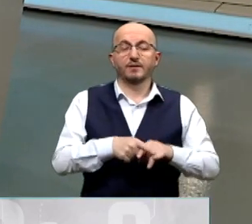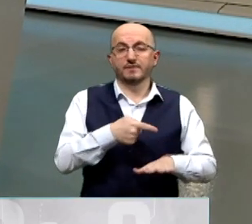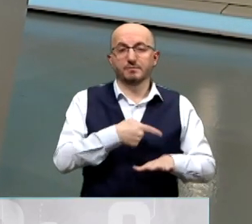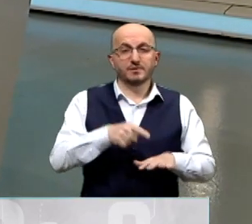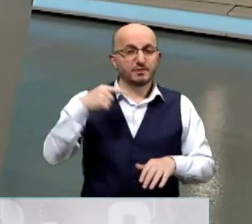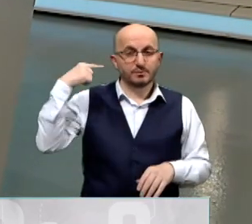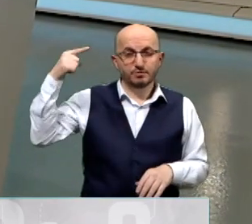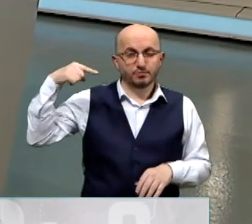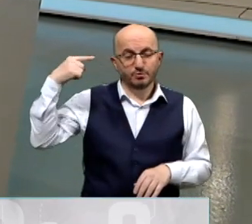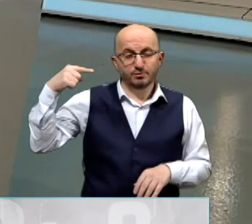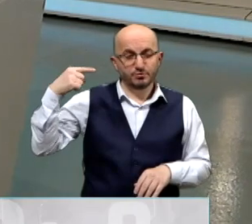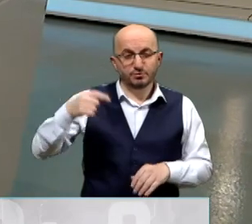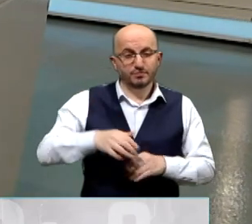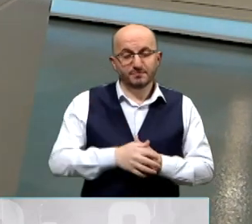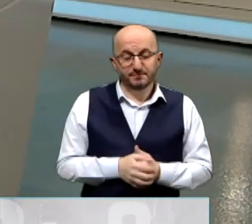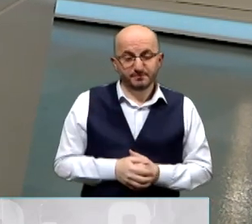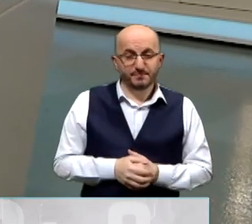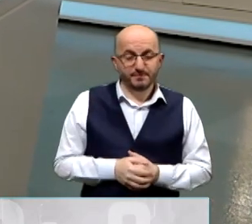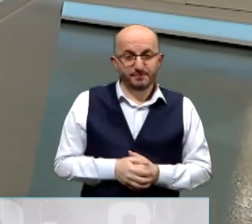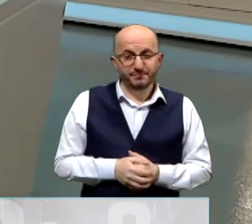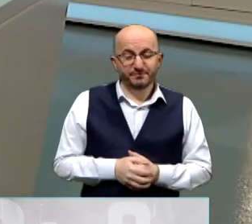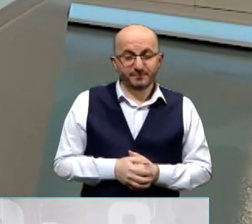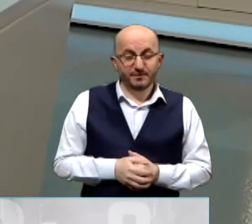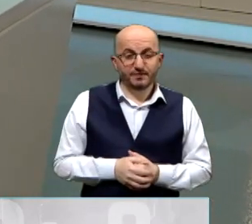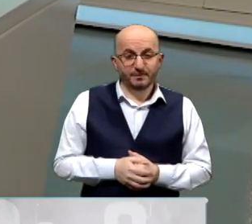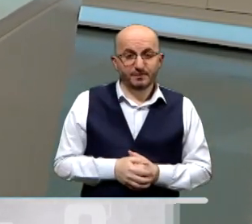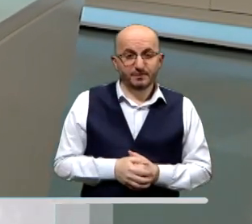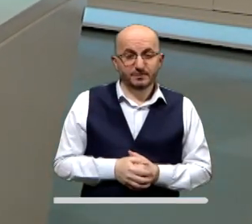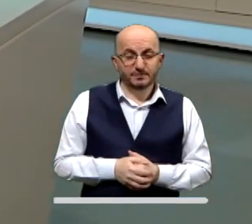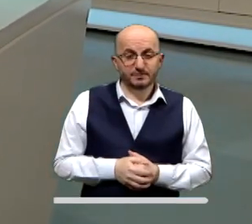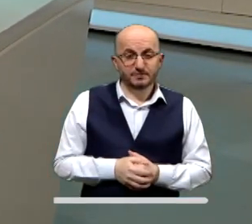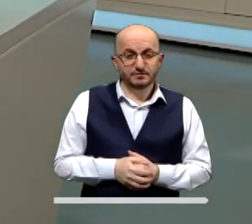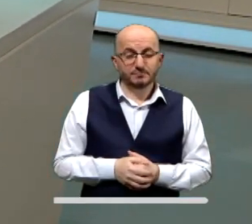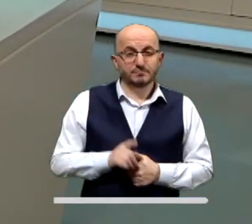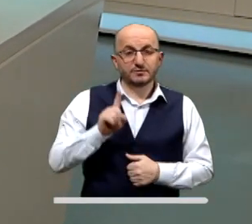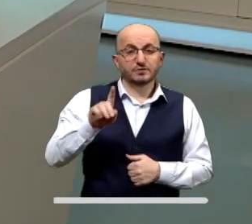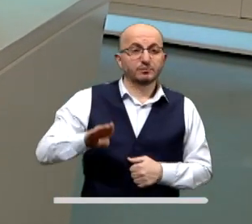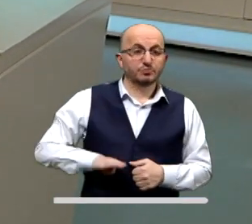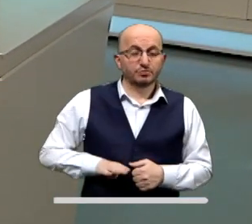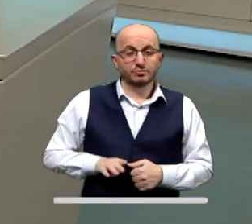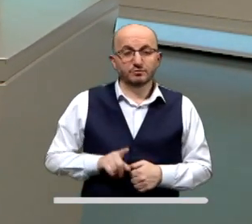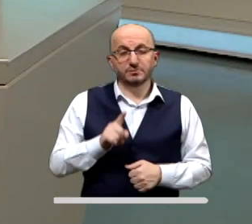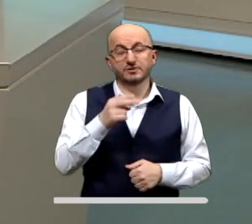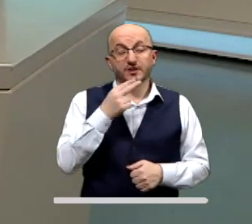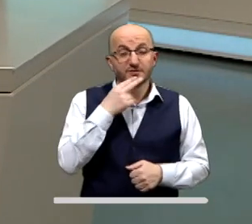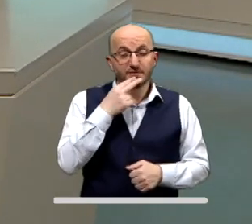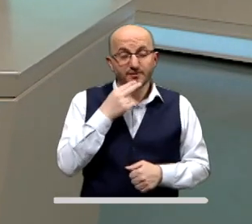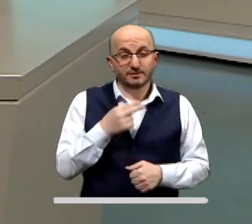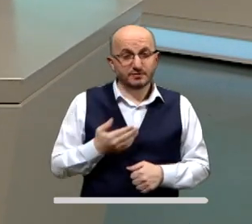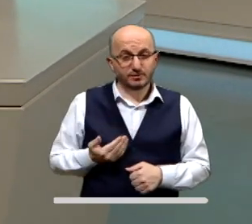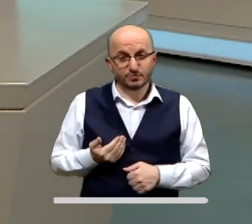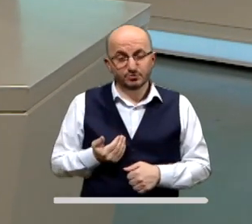görüşü Hanefi mezhebinin görüşü şudur bir çocuk bir hanımefendiden